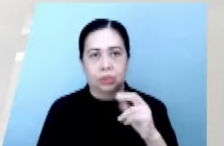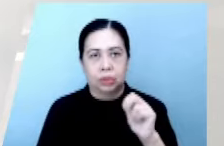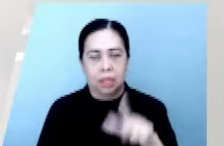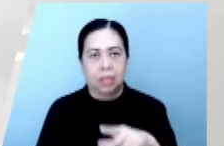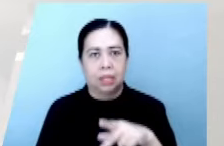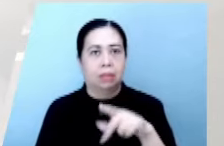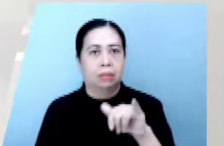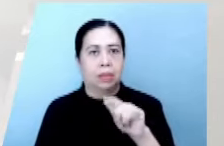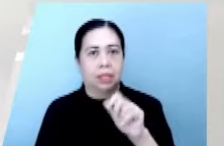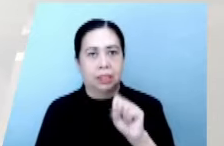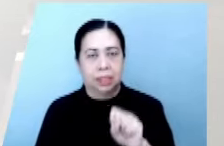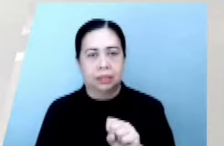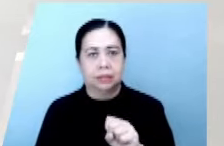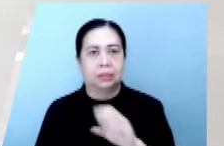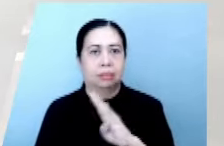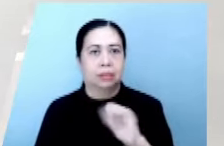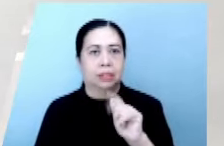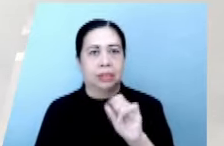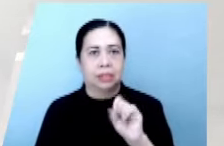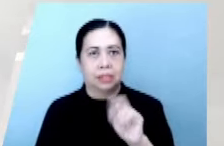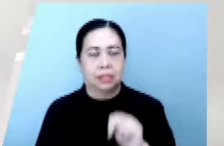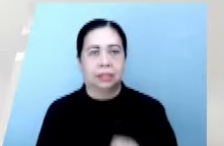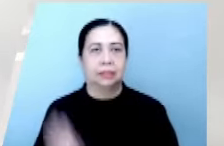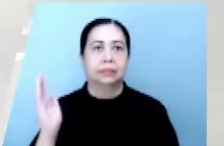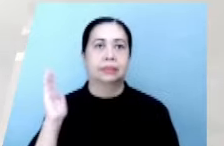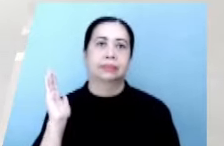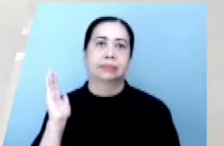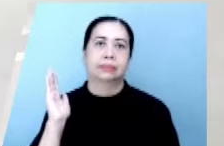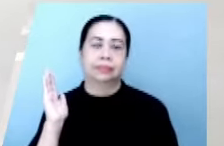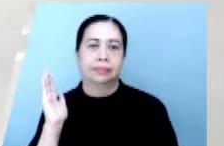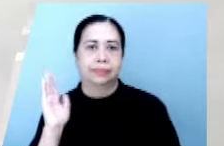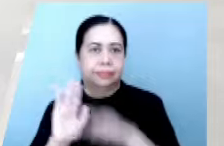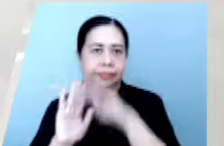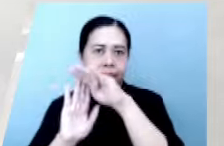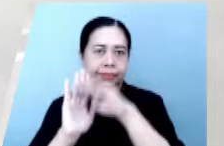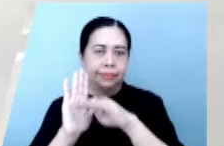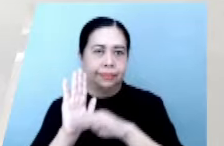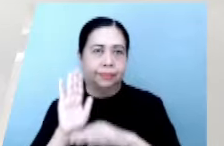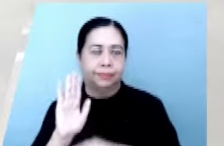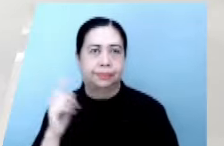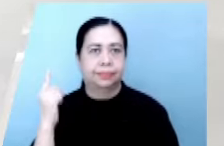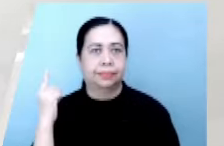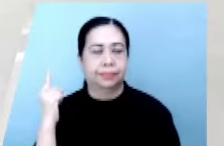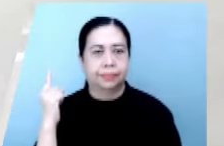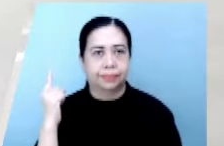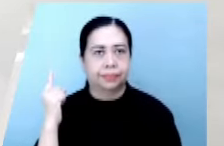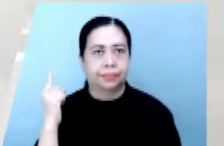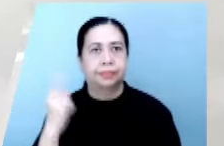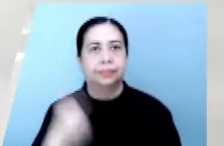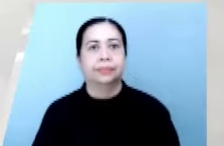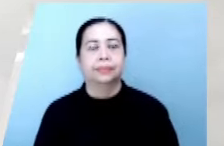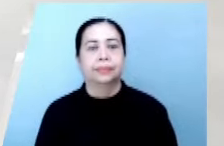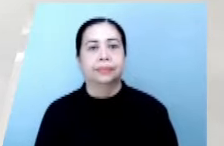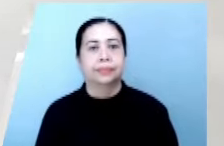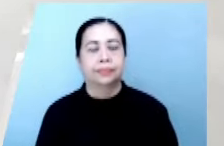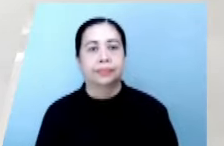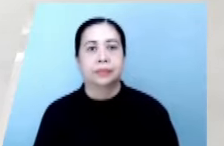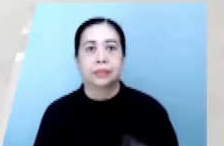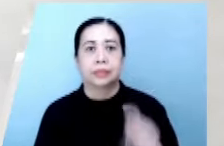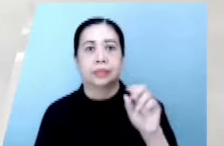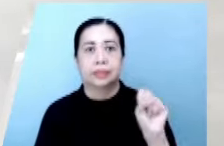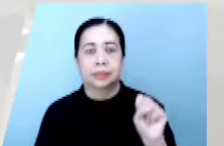Batasan Road, Commonwealth Avenue, North Avenue, Santo Domingo Avenue at Simon Street, Tandang Sora Avenue